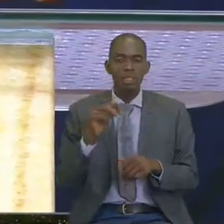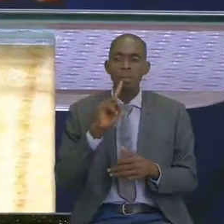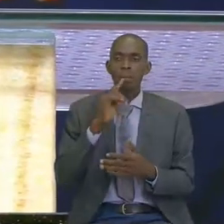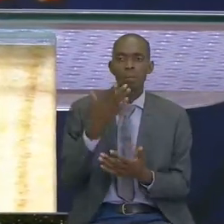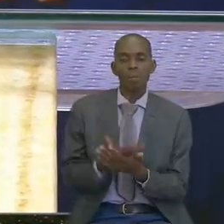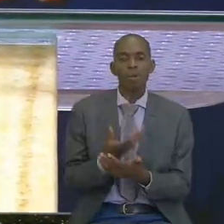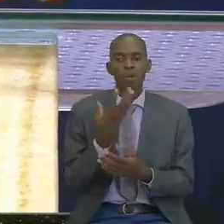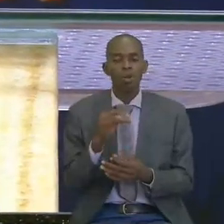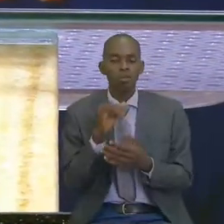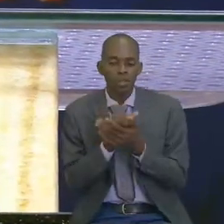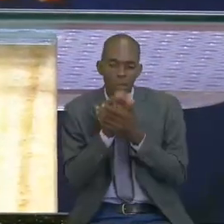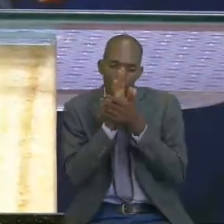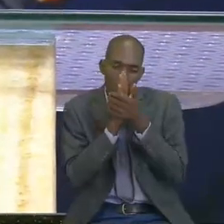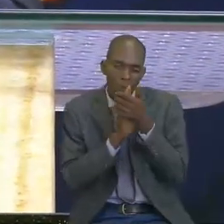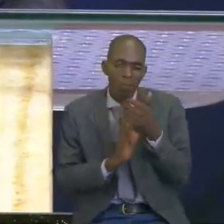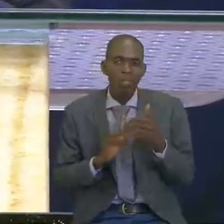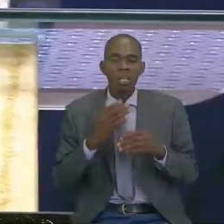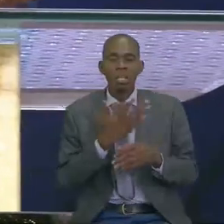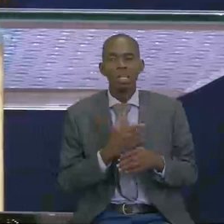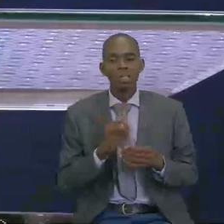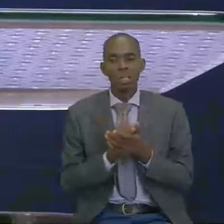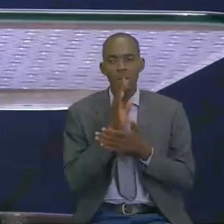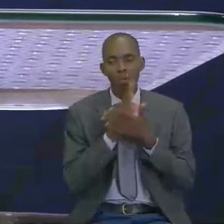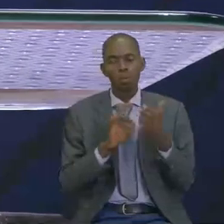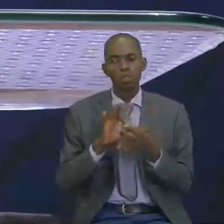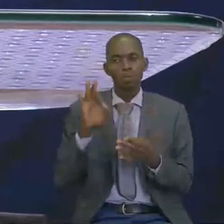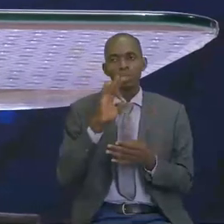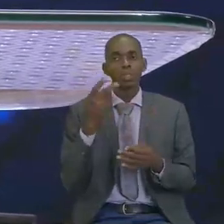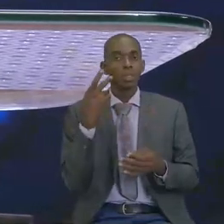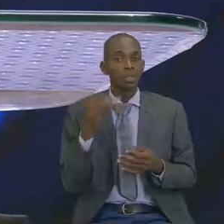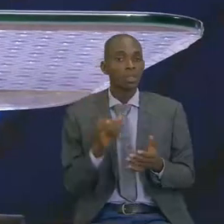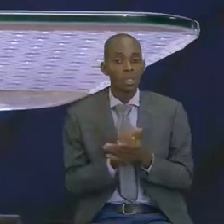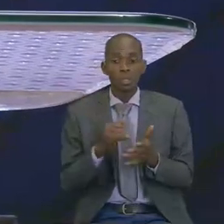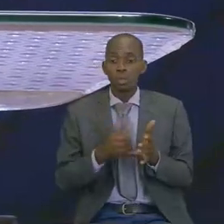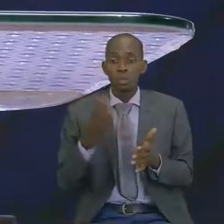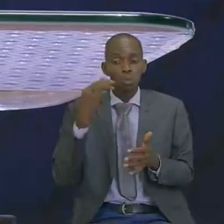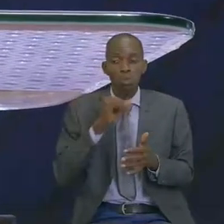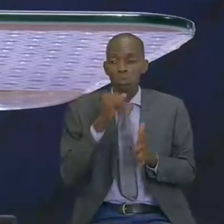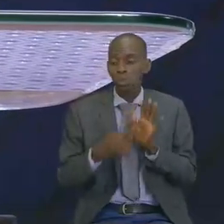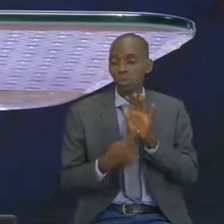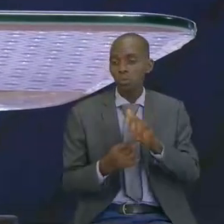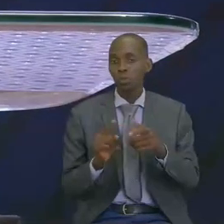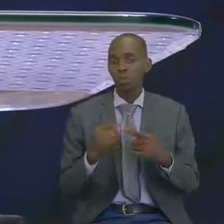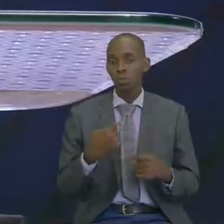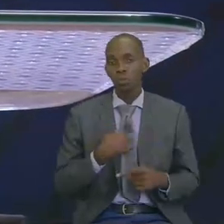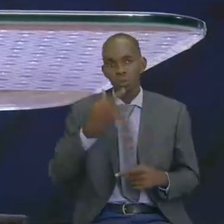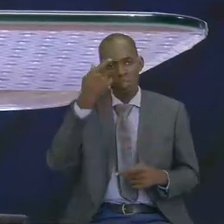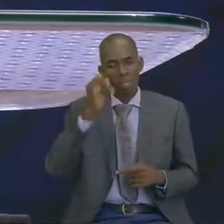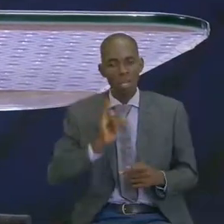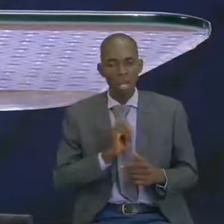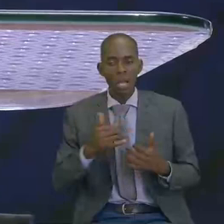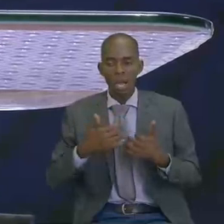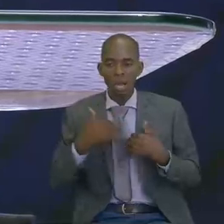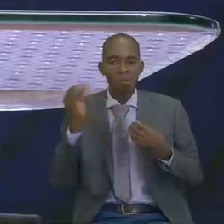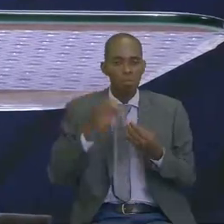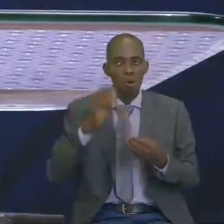de cette humilité et de cette bassesse d'esprit en lui, que cela ne m'était pas montré parce que